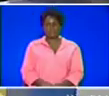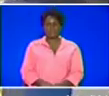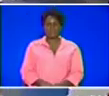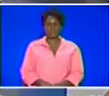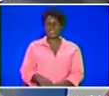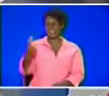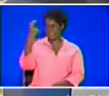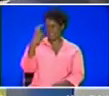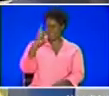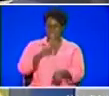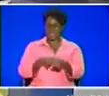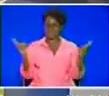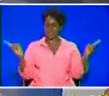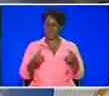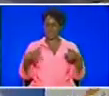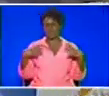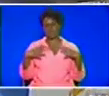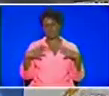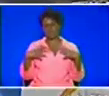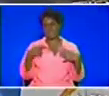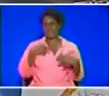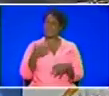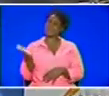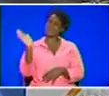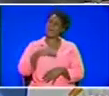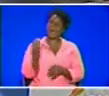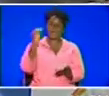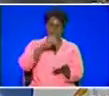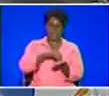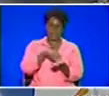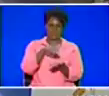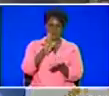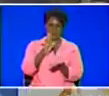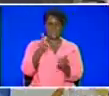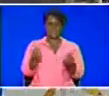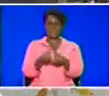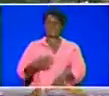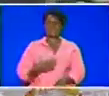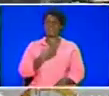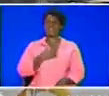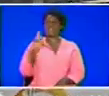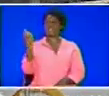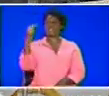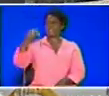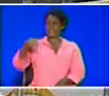Na mtazamaji, ni wakati wa mapumziko mafupi na kisha tutarejea na taarifa zaidi mkiwa makala ya Tembea Kenya, ambapo hii leo tunazuru kaunti ya Kwale.